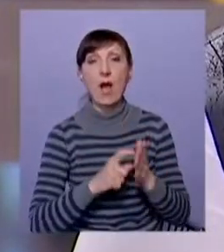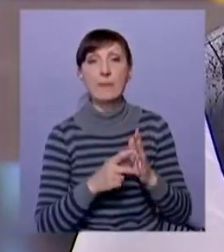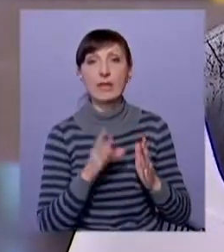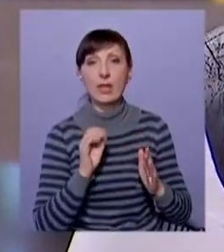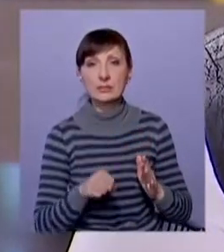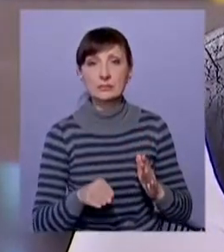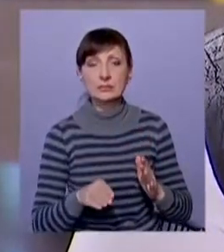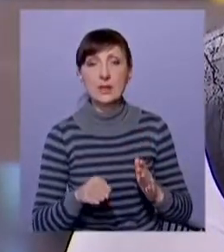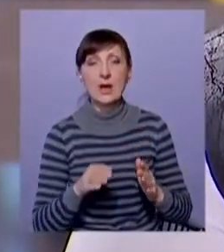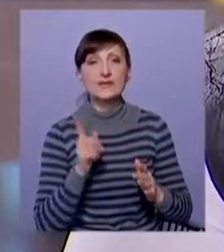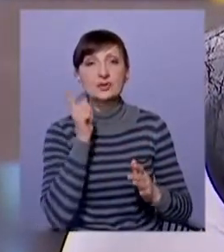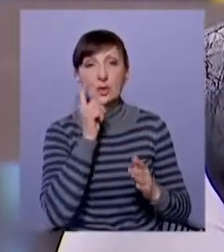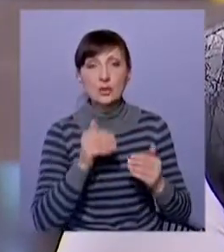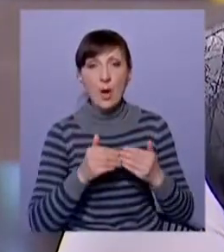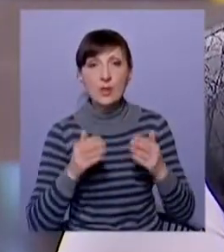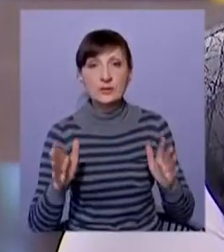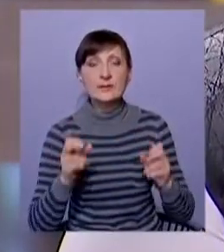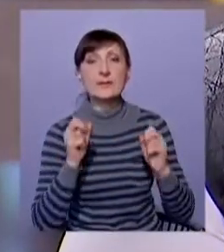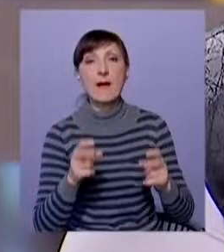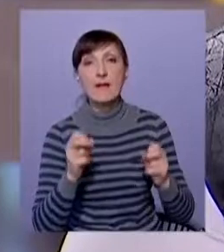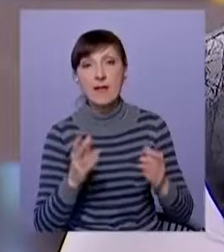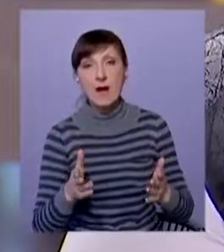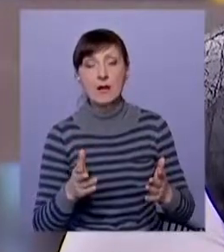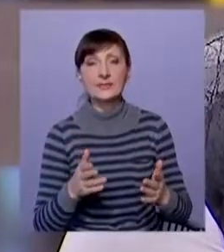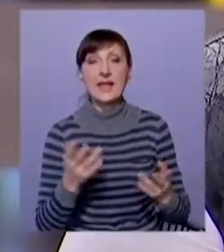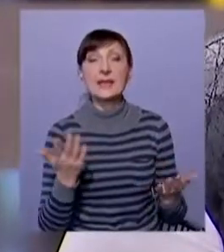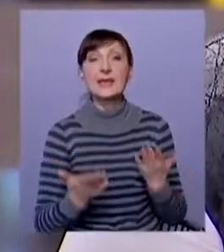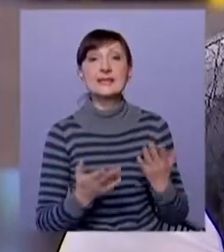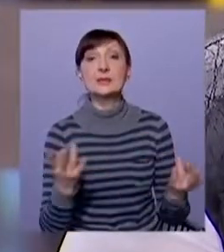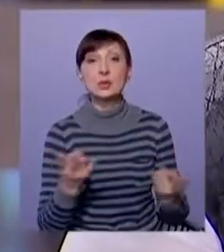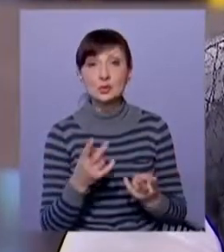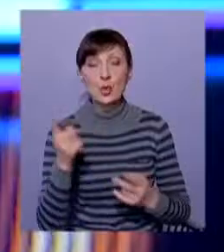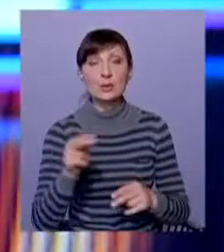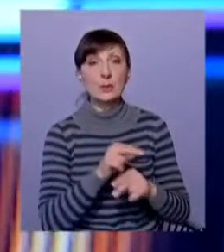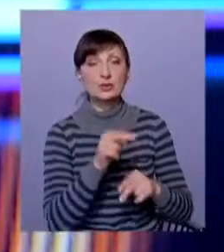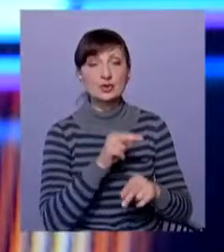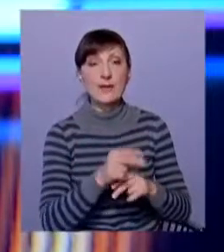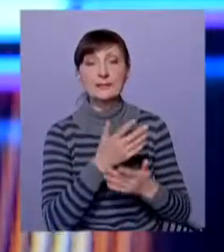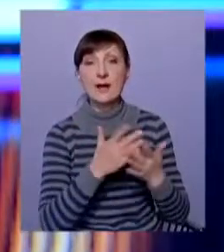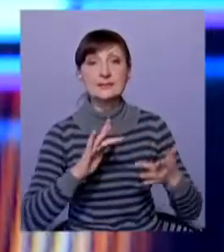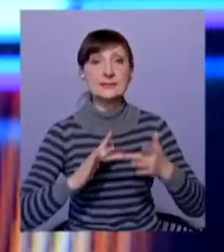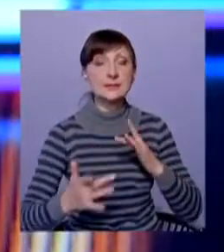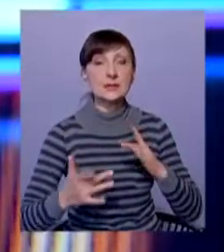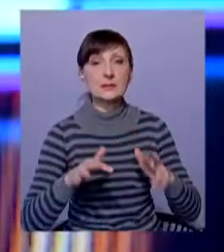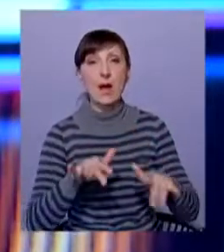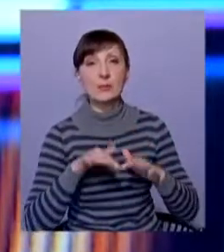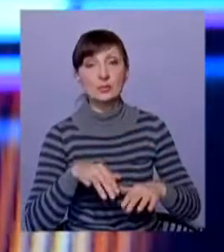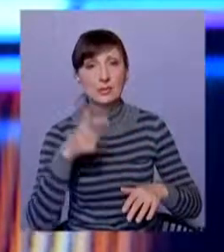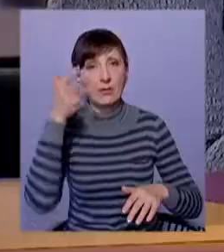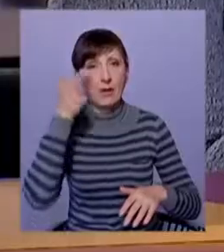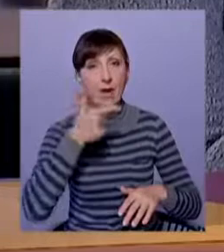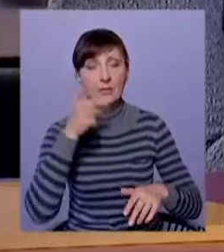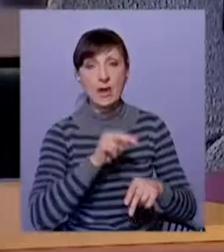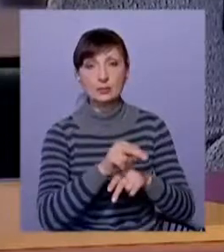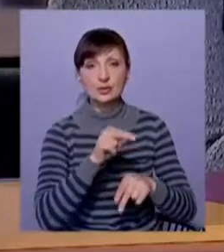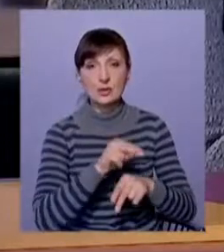Можно и мобильным приложением. Если есть необходимость, он обучает цифровой грамотности того же пациента. И